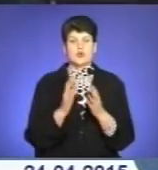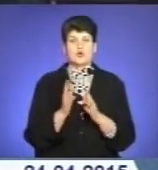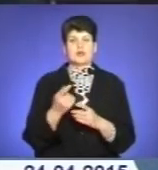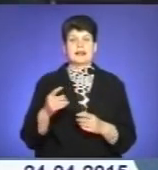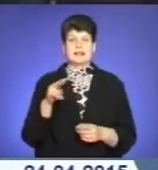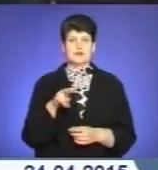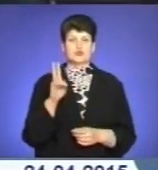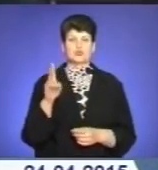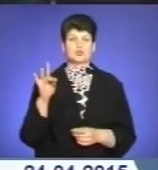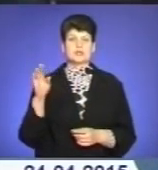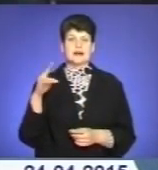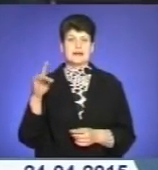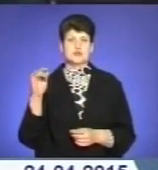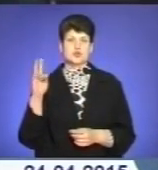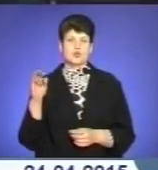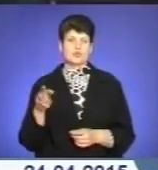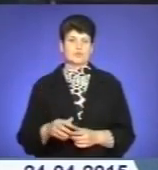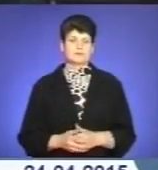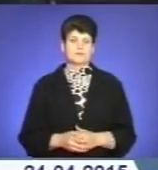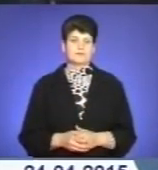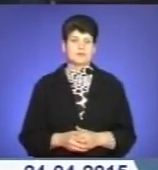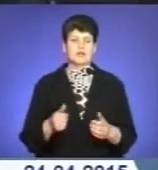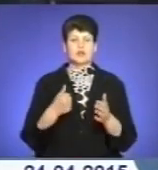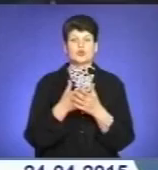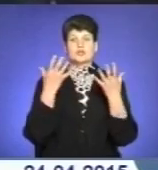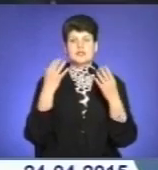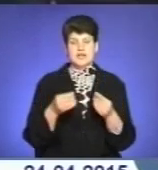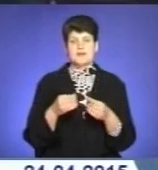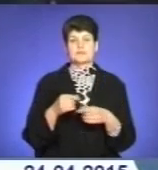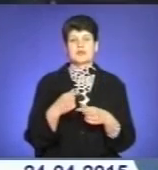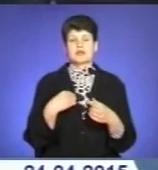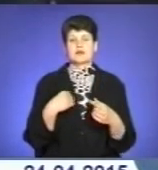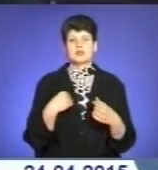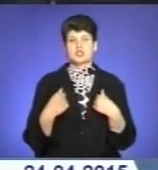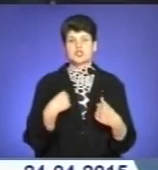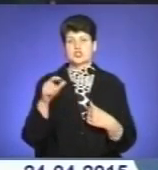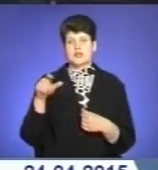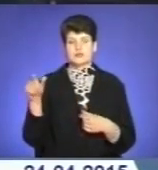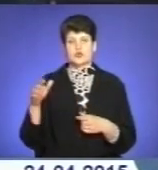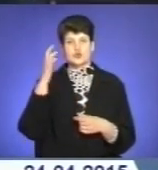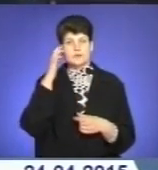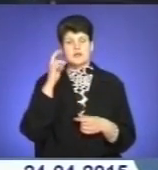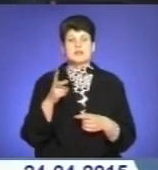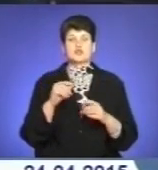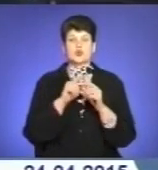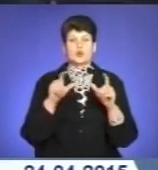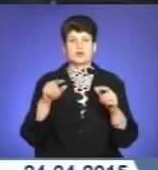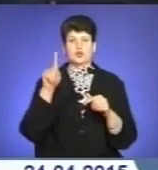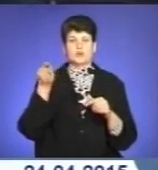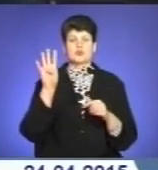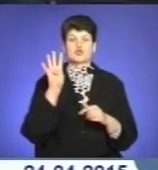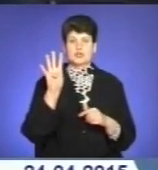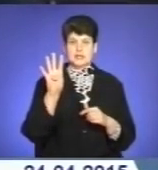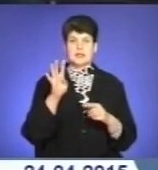Леоніду Кудринському. І до Дня пам'яті жертв Чорнобильської катастрофи учням Тернопільської загальноосвітньої школи номер 4